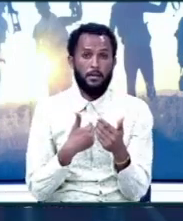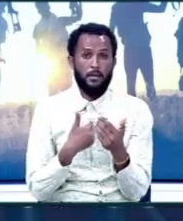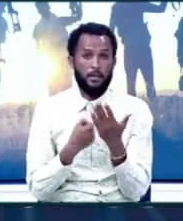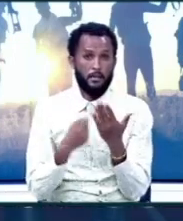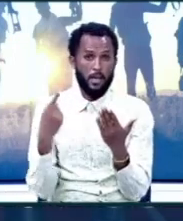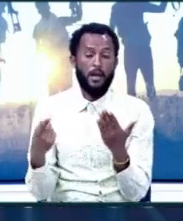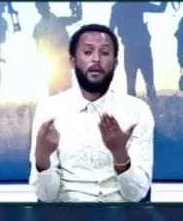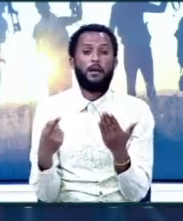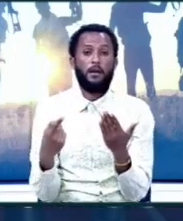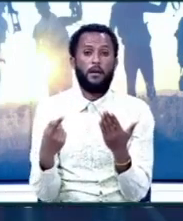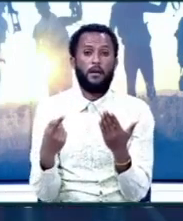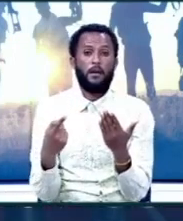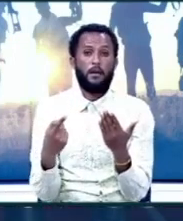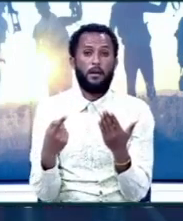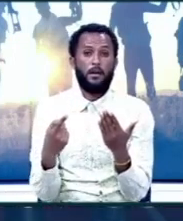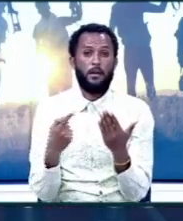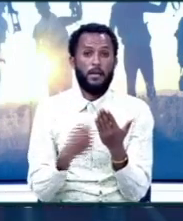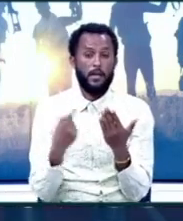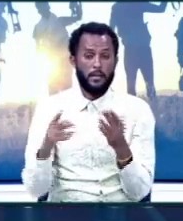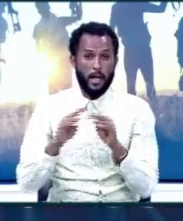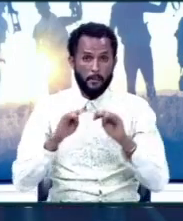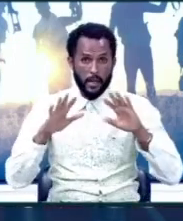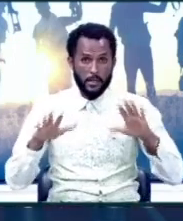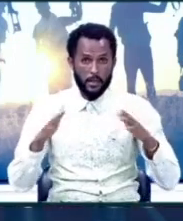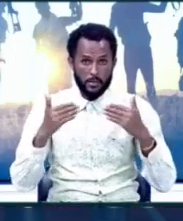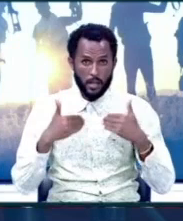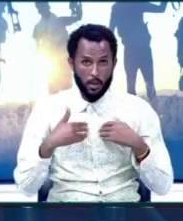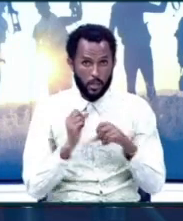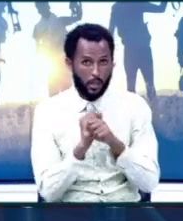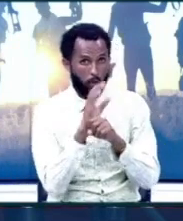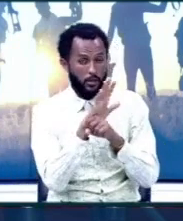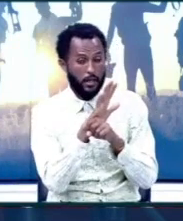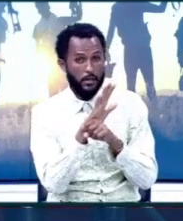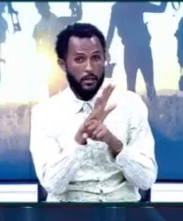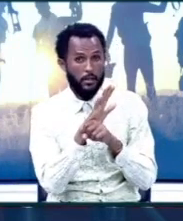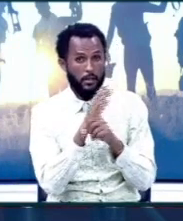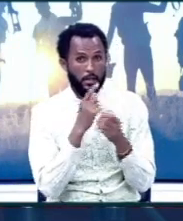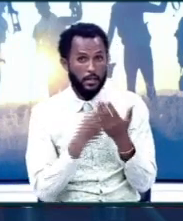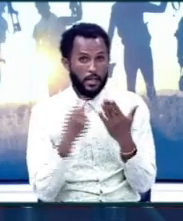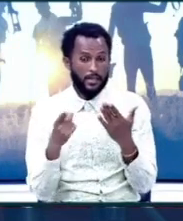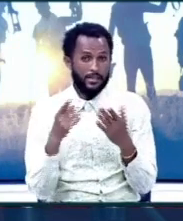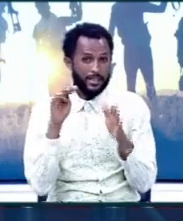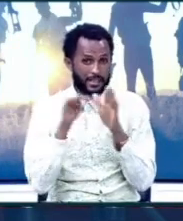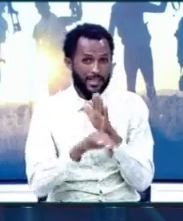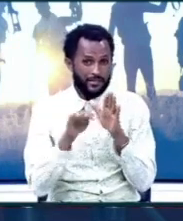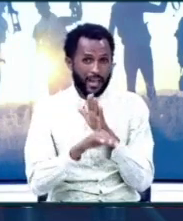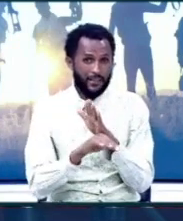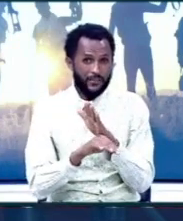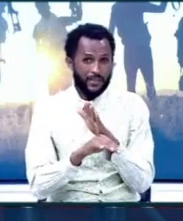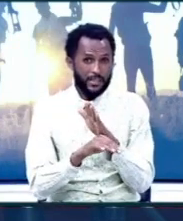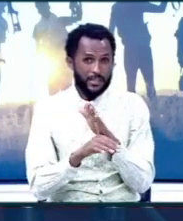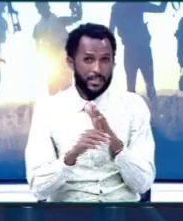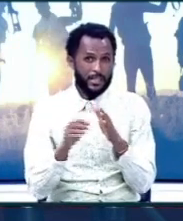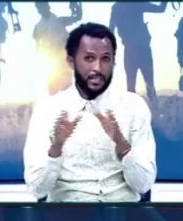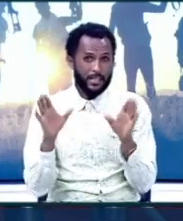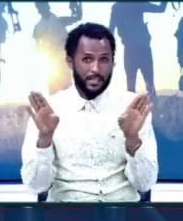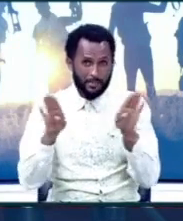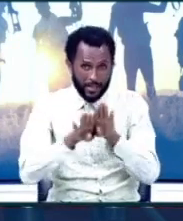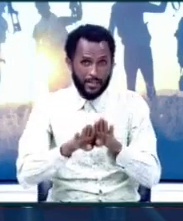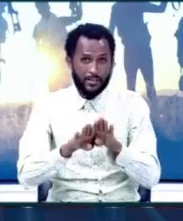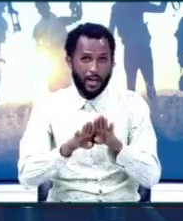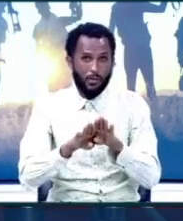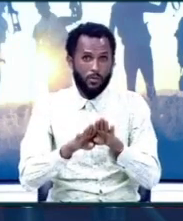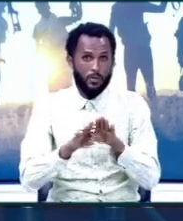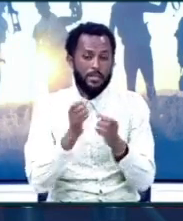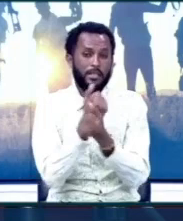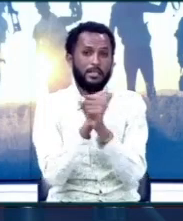እዚኣ እዘን ናይዛ መድረኽ እዚኣ ዝኔዋ ተልእኾታት ነቲ ብርሰትን ፅንተትን ንምኽንባት ውሕስናና